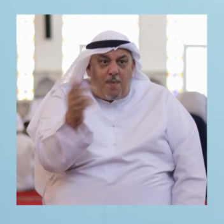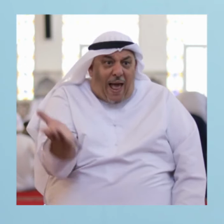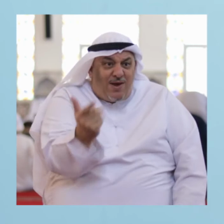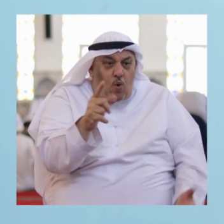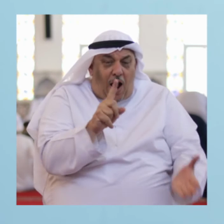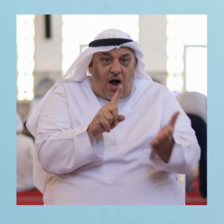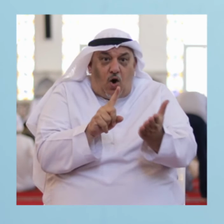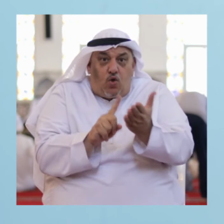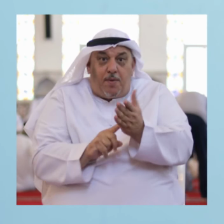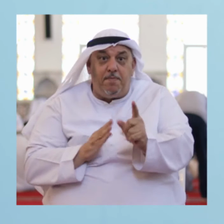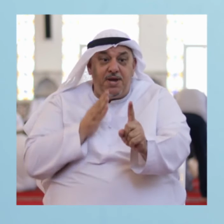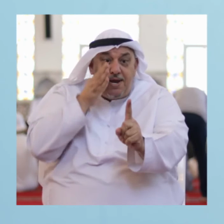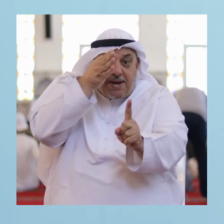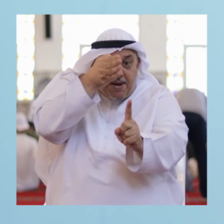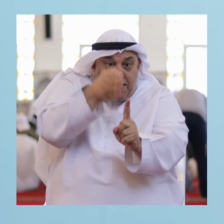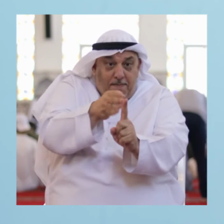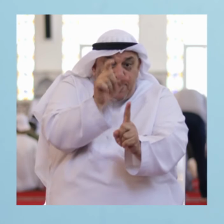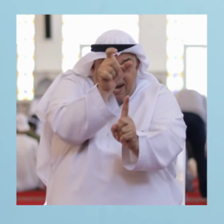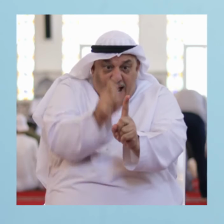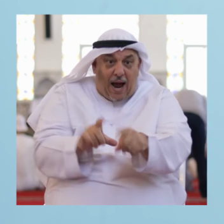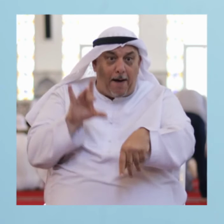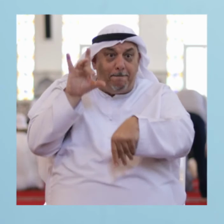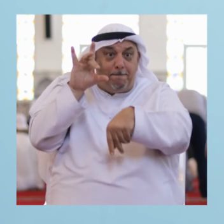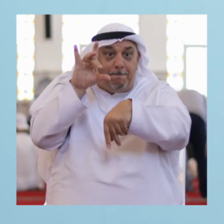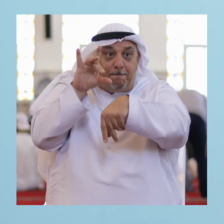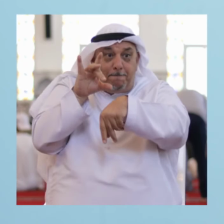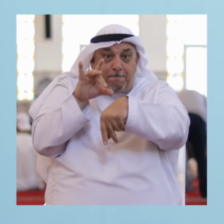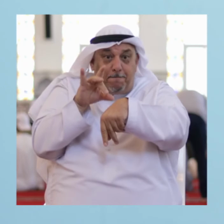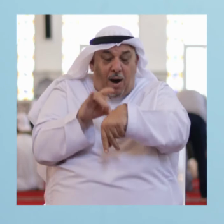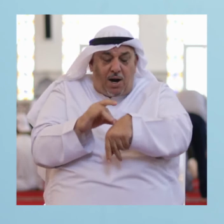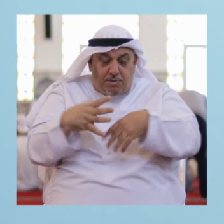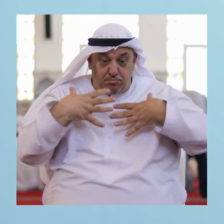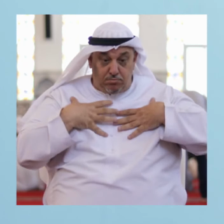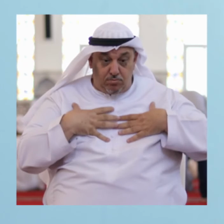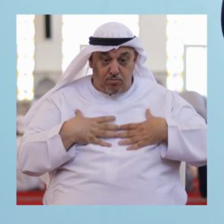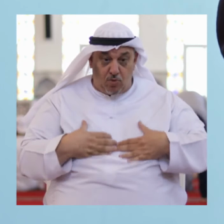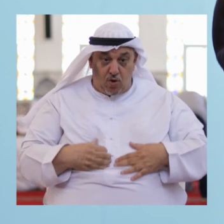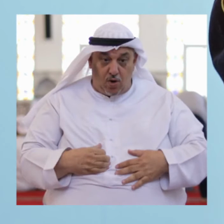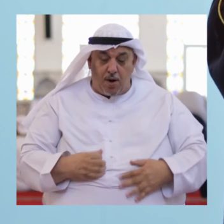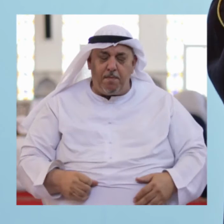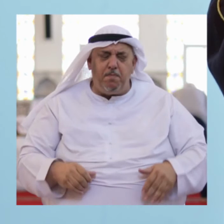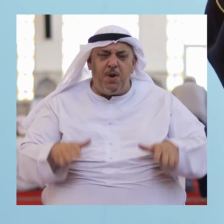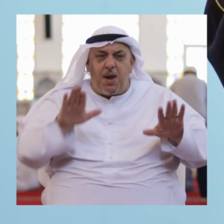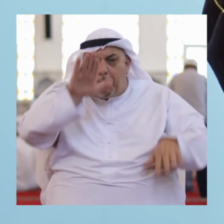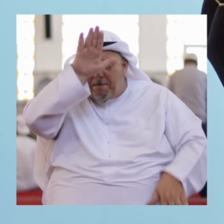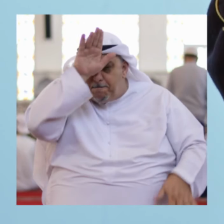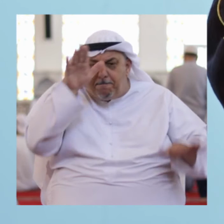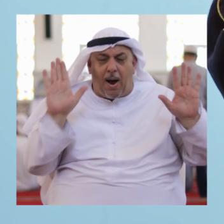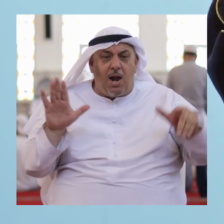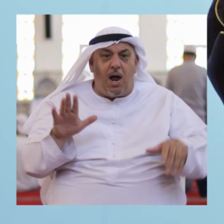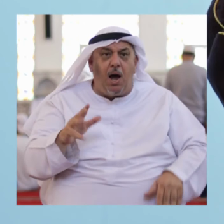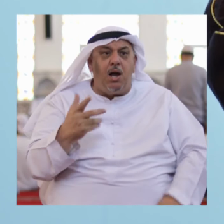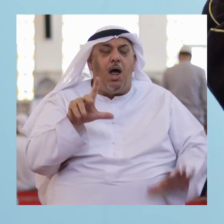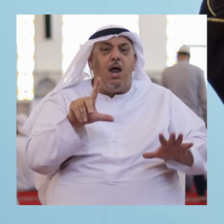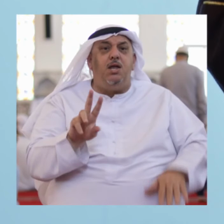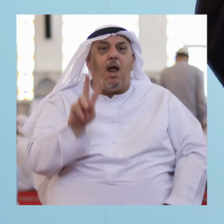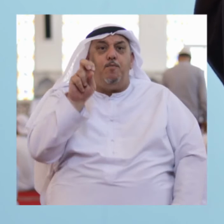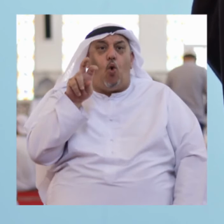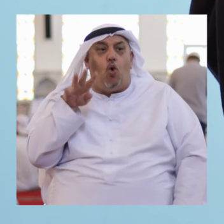يعود مسلما غدوه الا صلى عليه سبعون الف ملك